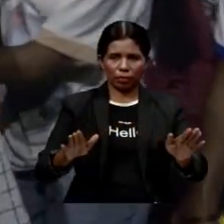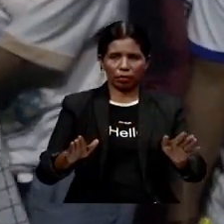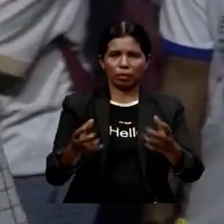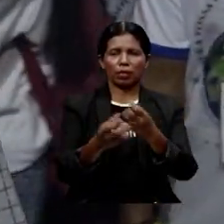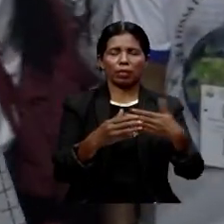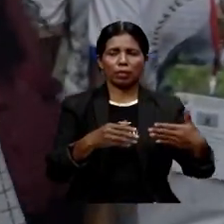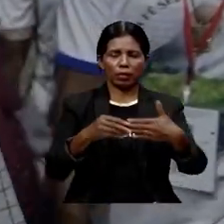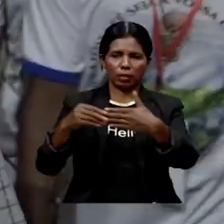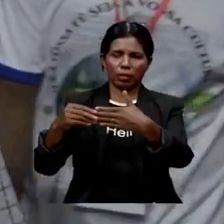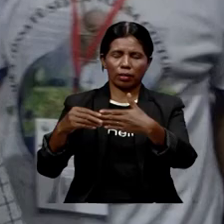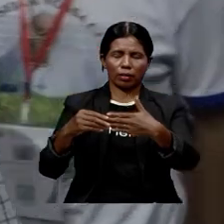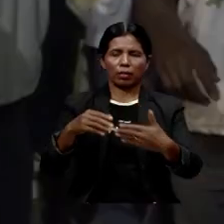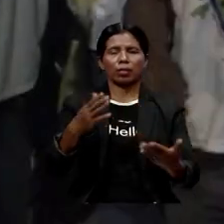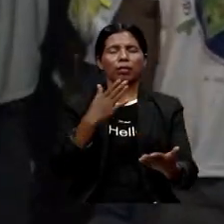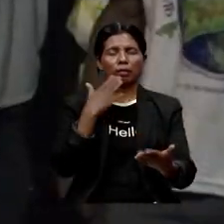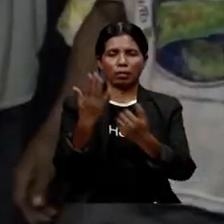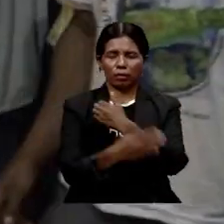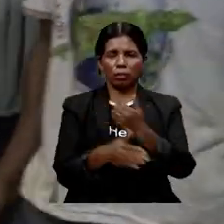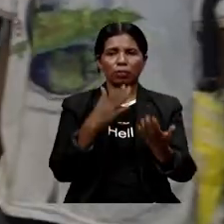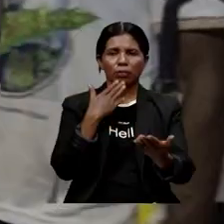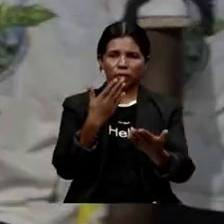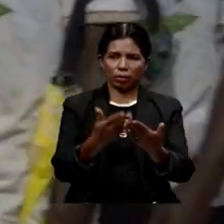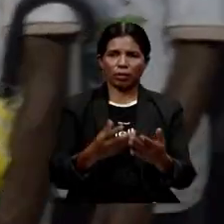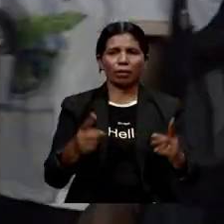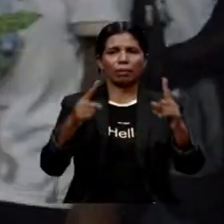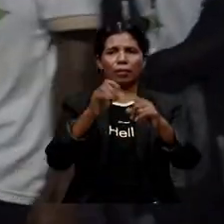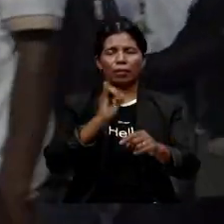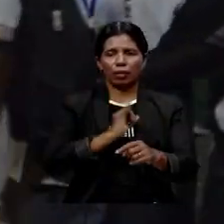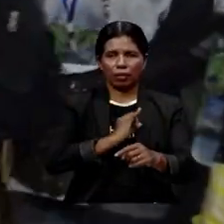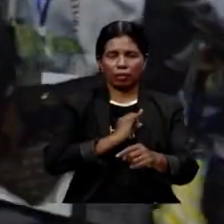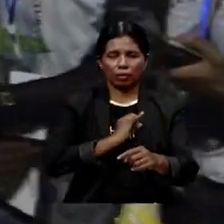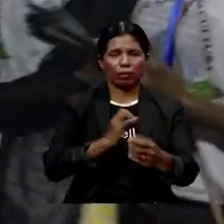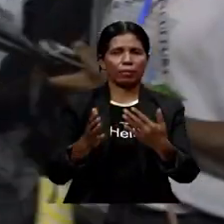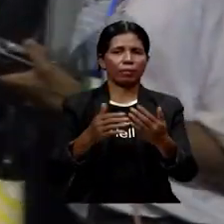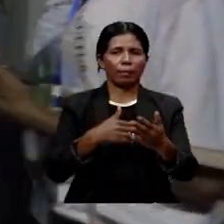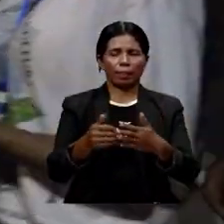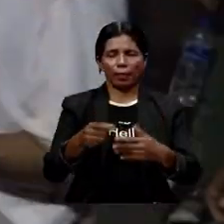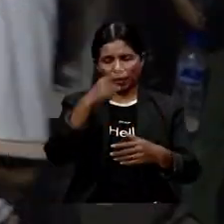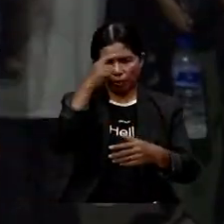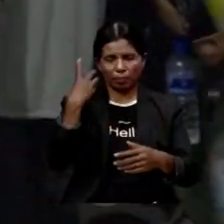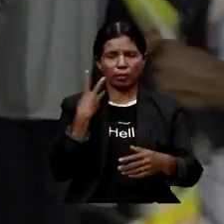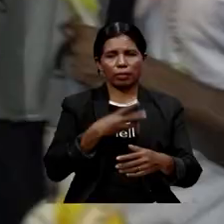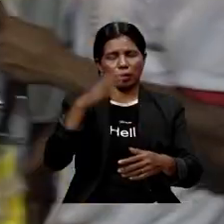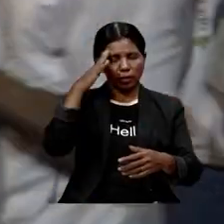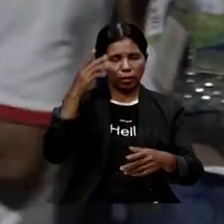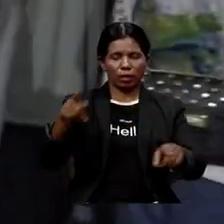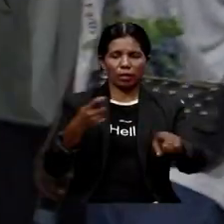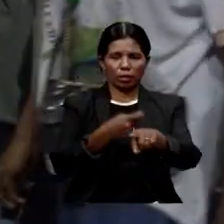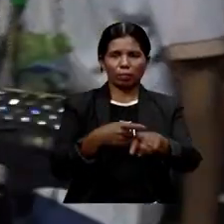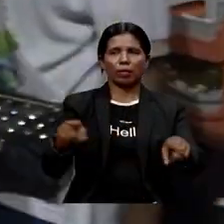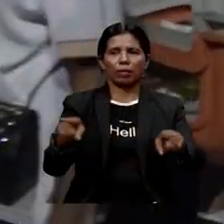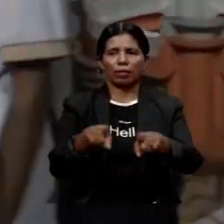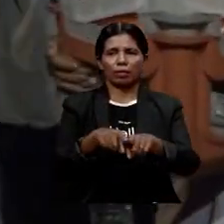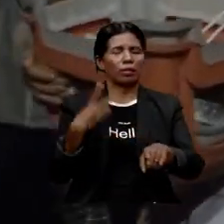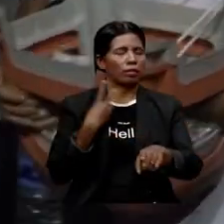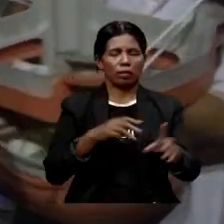barai ira ne mos ukum buat ne be maklaos ba hau ira ne normal tambai ta hatene ita ne situa sau mahane sane